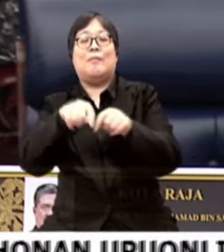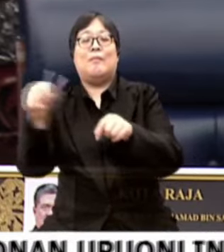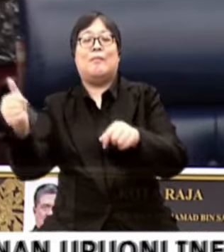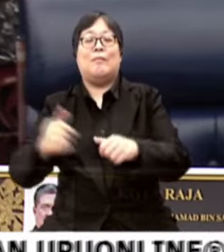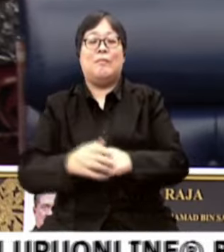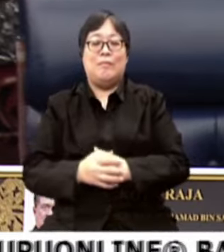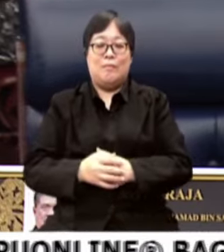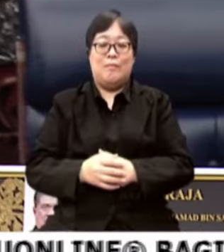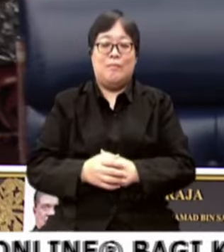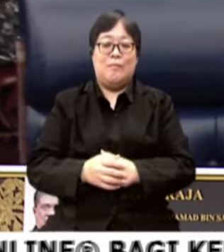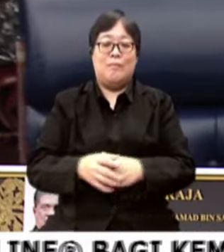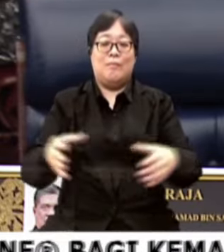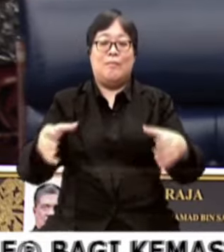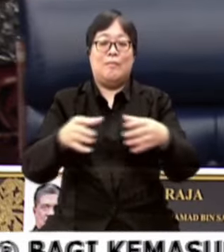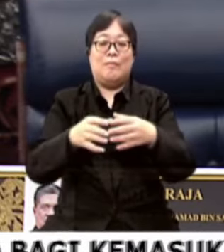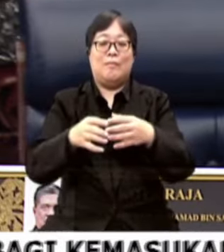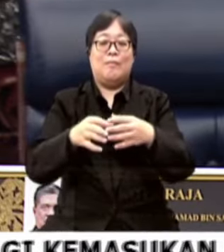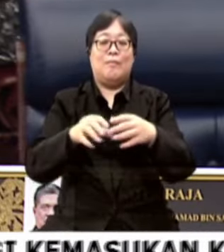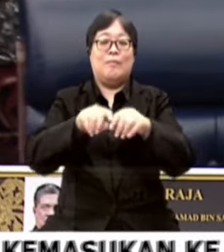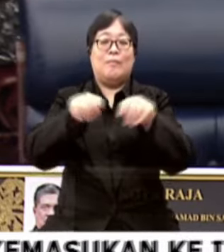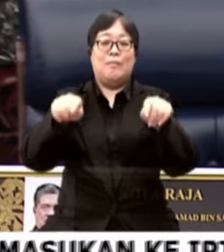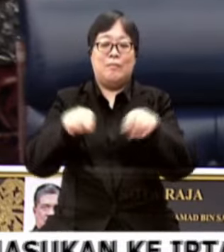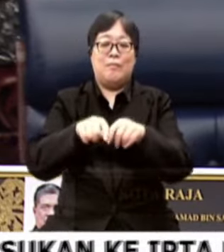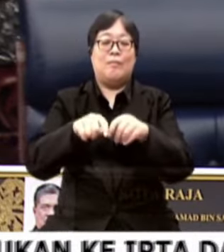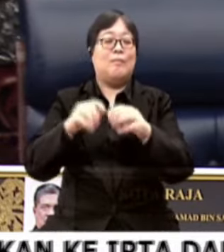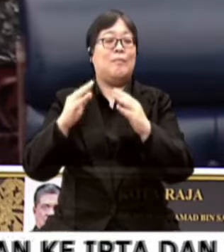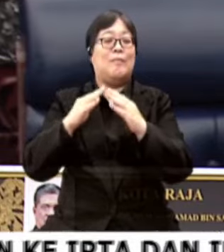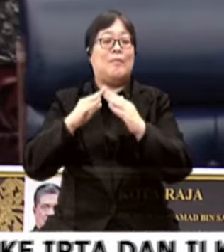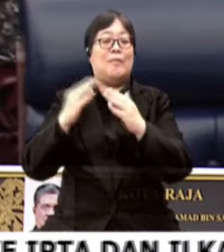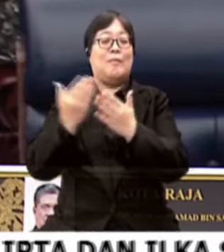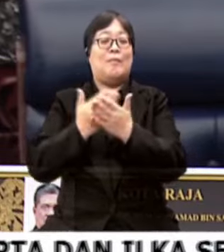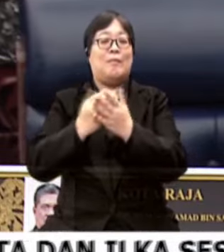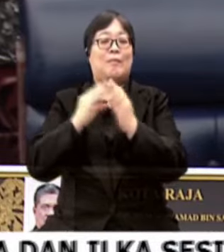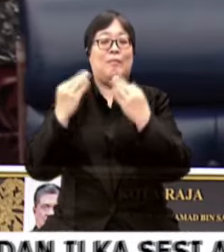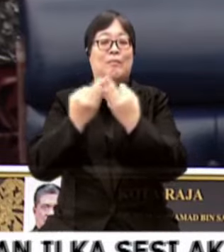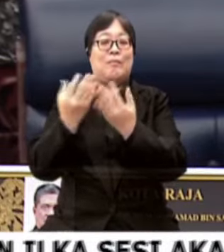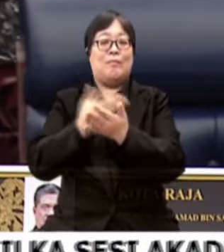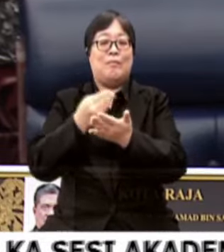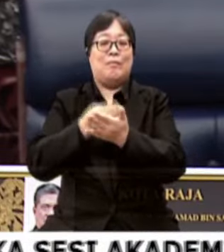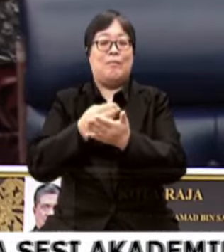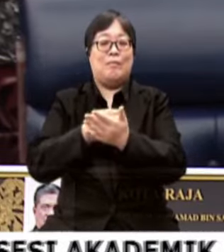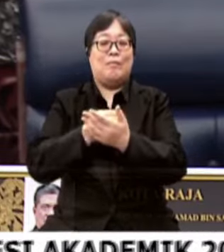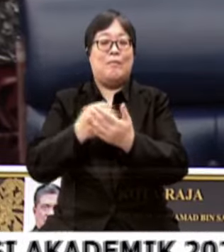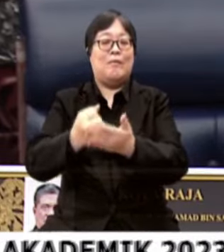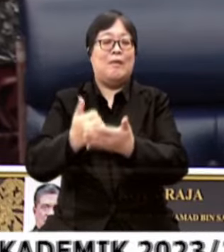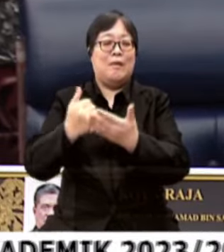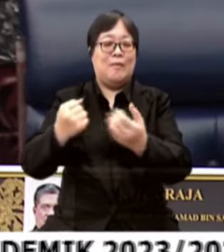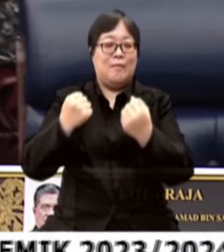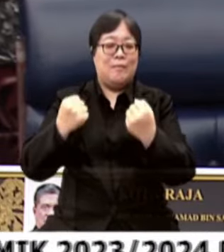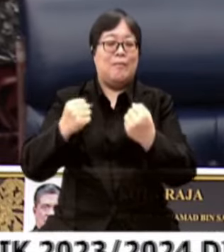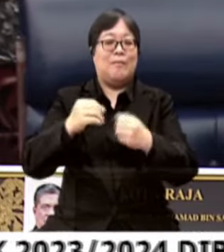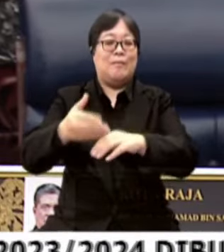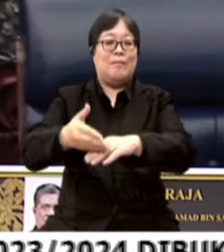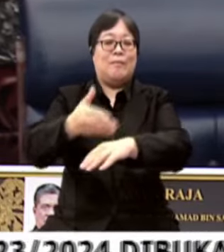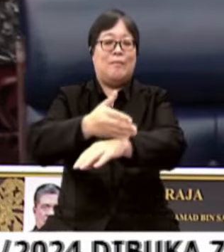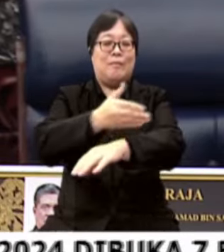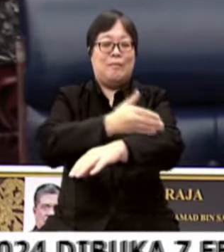kategori kumpulan pendapatan isi rumah yang baru ini akan memantapkan lagi penggubalan dasar dan menambah baik